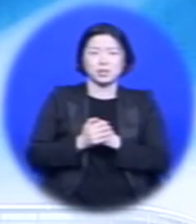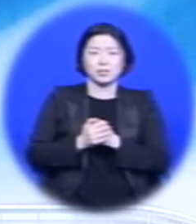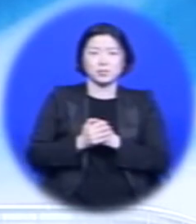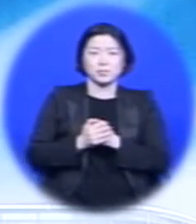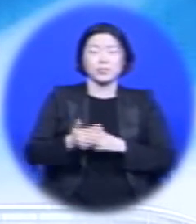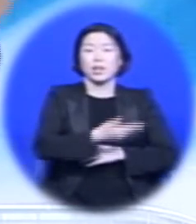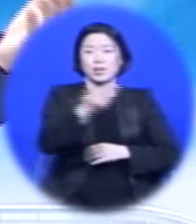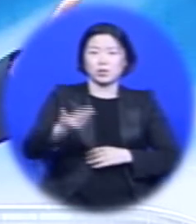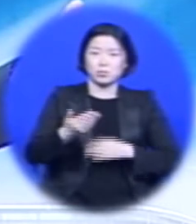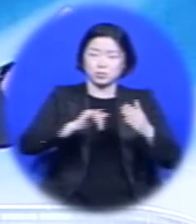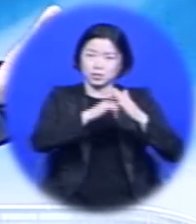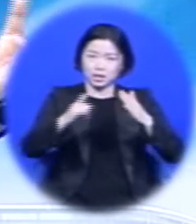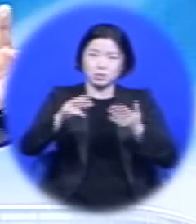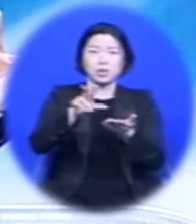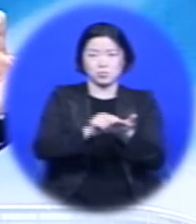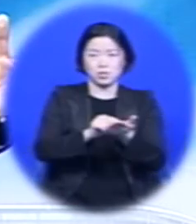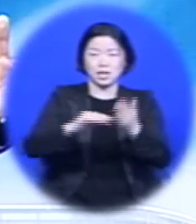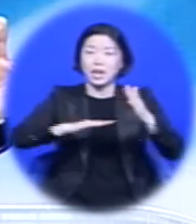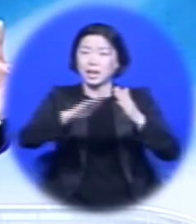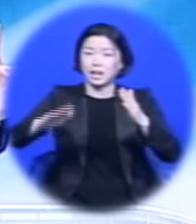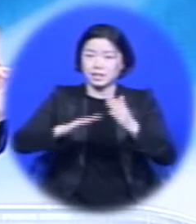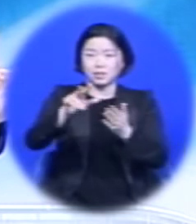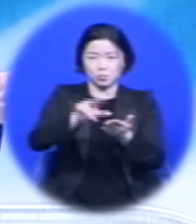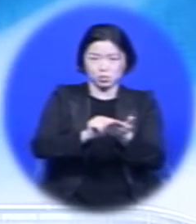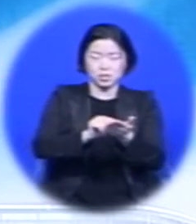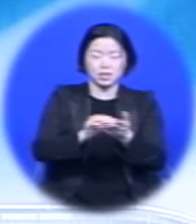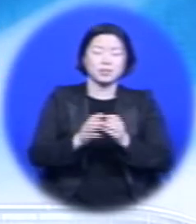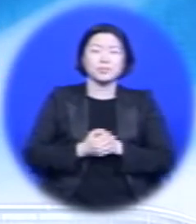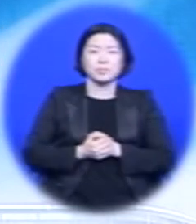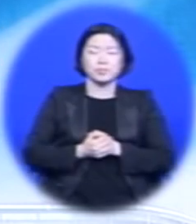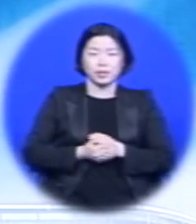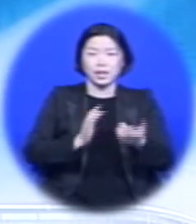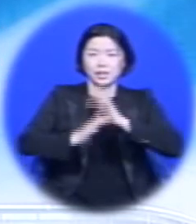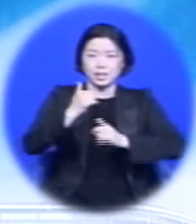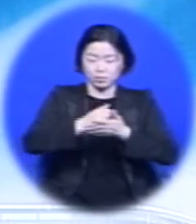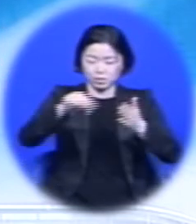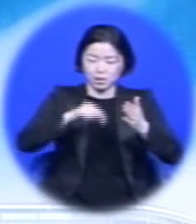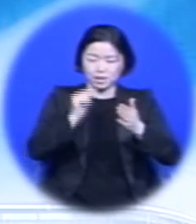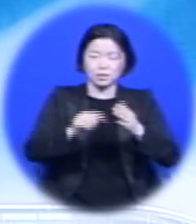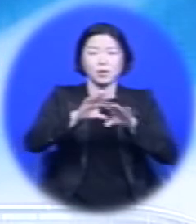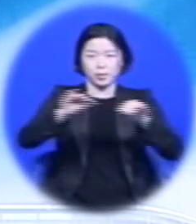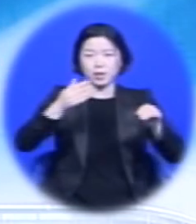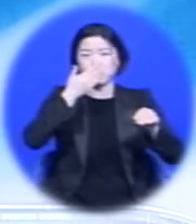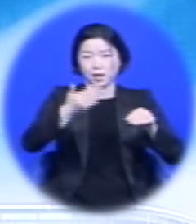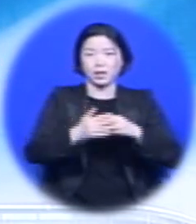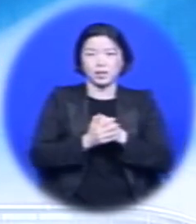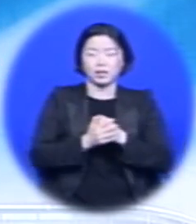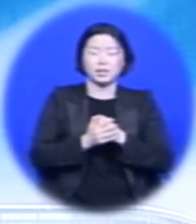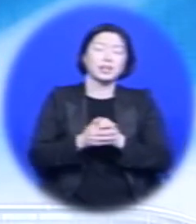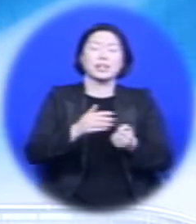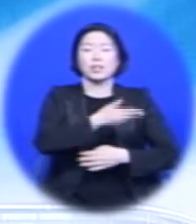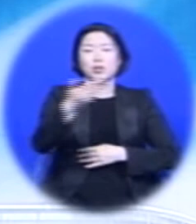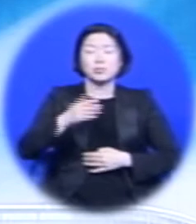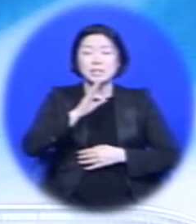여러분, 여러분의 가족의 문제, 가정의 문제 예수님 안에서 해결됩니다. 여러분이